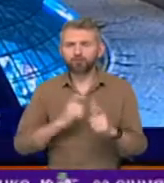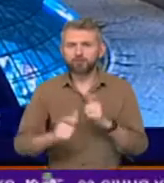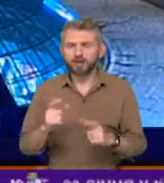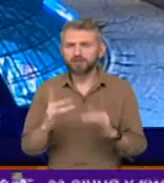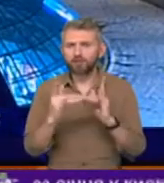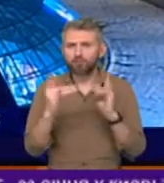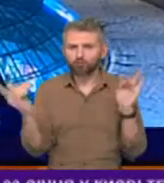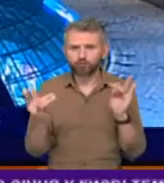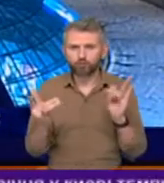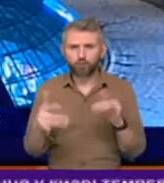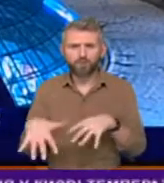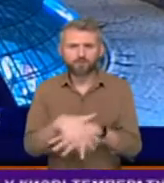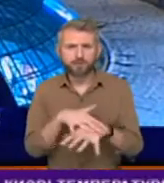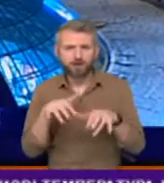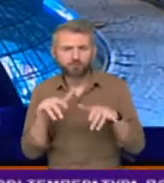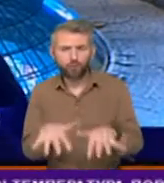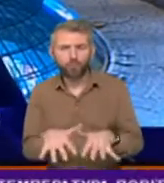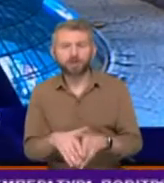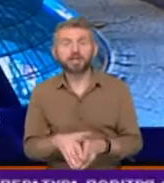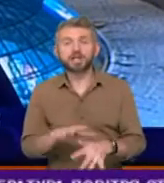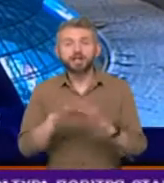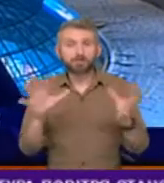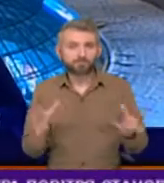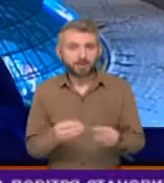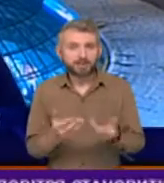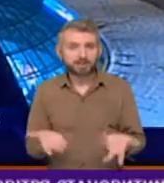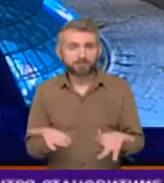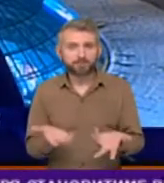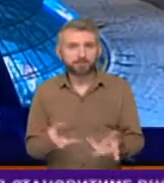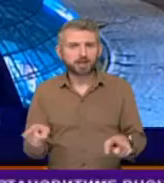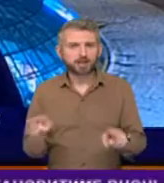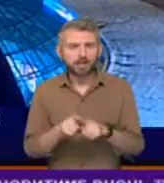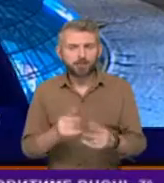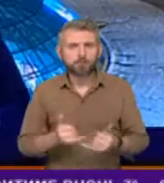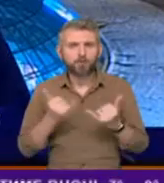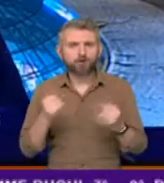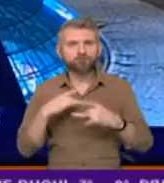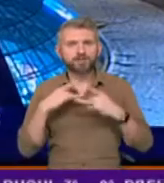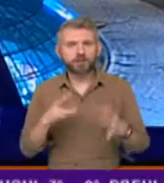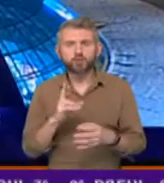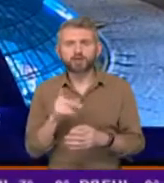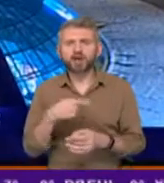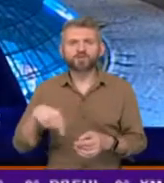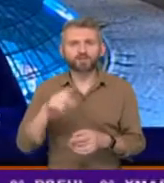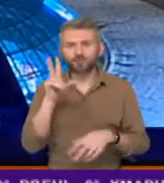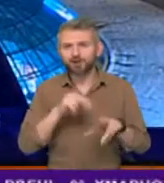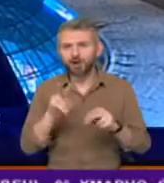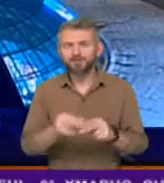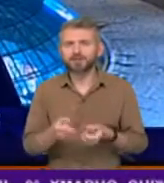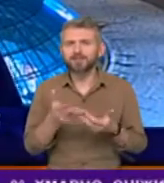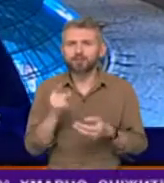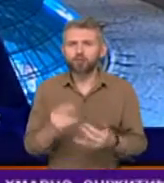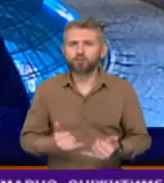і флешмоби, в принципі, от таке поважне свято. Як ви вважаєте, ну, дійсно, наскільки